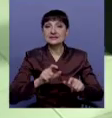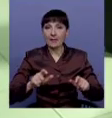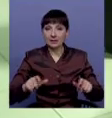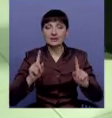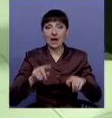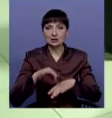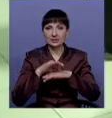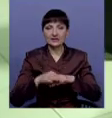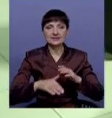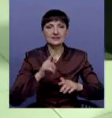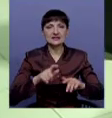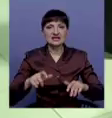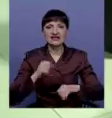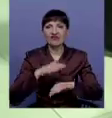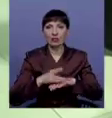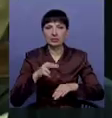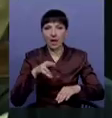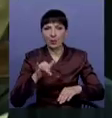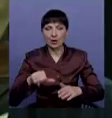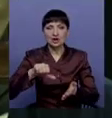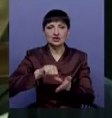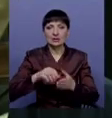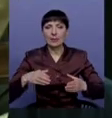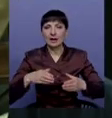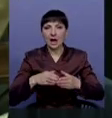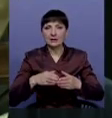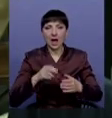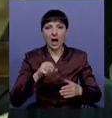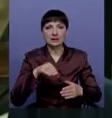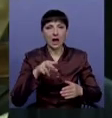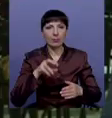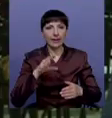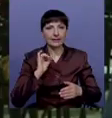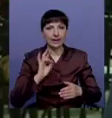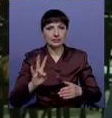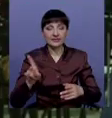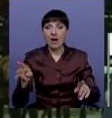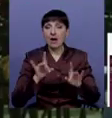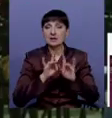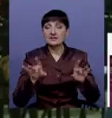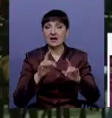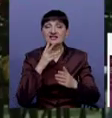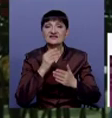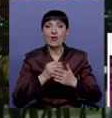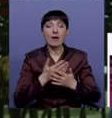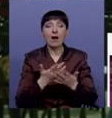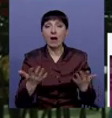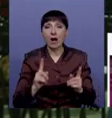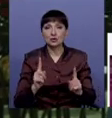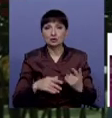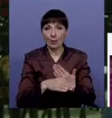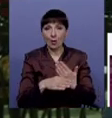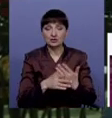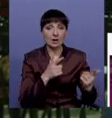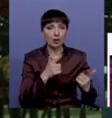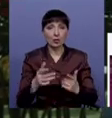также провели специалисты фонда «Даму» и члены палаты предпринимателей «Атамикен». Они презентуют свои продукты и готовы